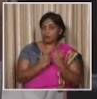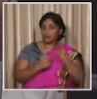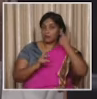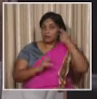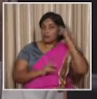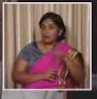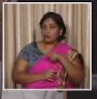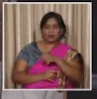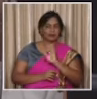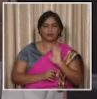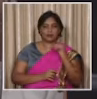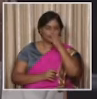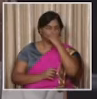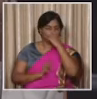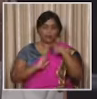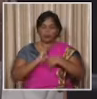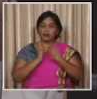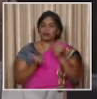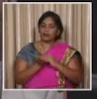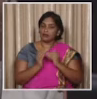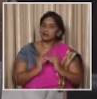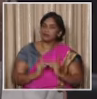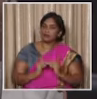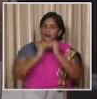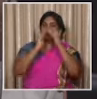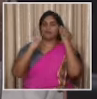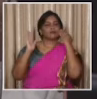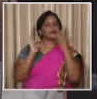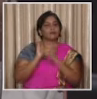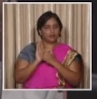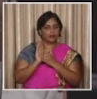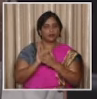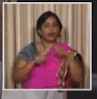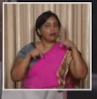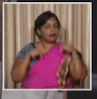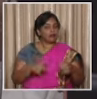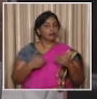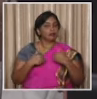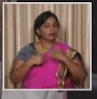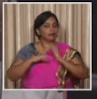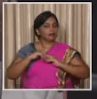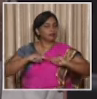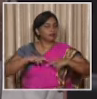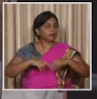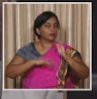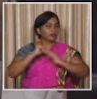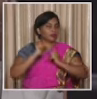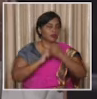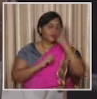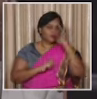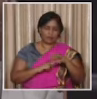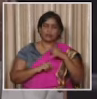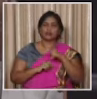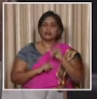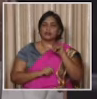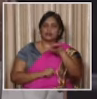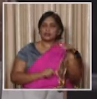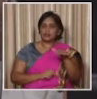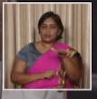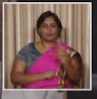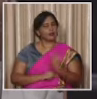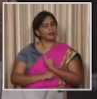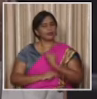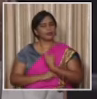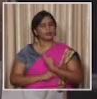අරමුණ වෙනුවෙන් නොවේ, රට යලිත් ගොඩනැගීම අරමුණ වෙනුවෙන්. අද අප අනුගමනය කරන පිළිවෙත නිසා සමාජයේ තනි